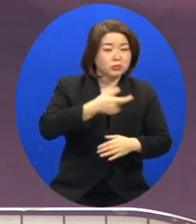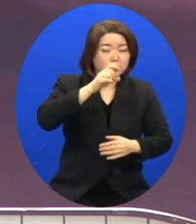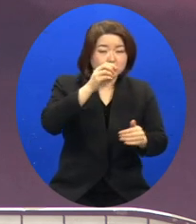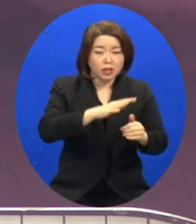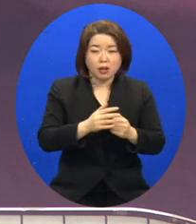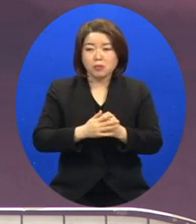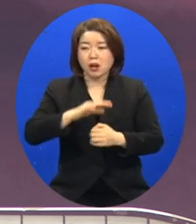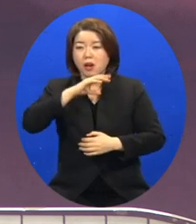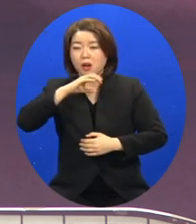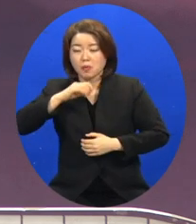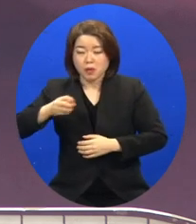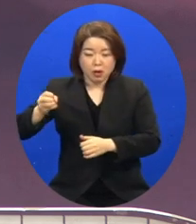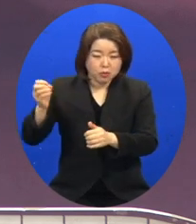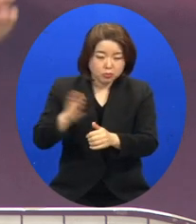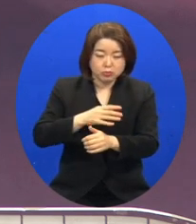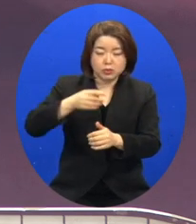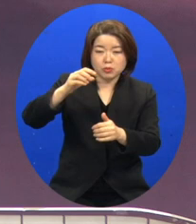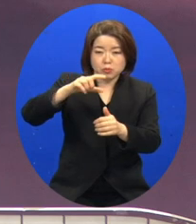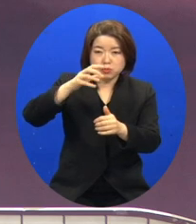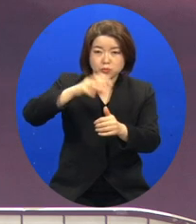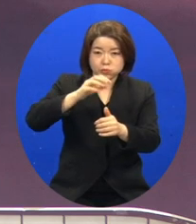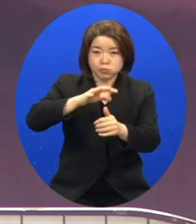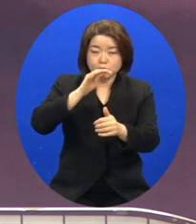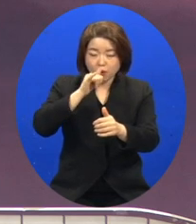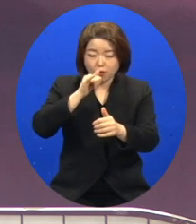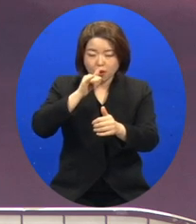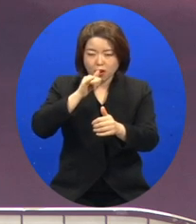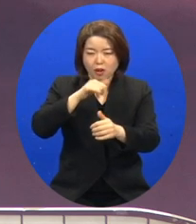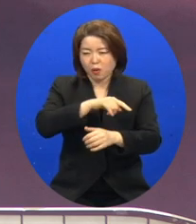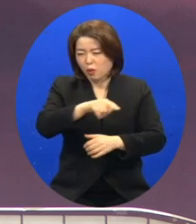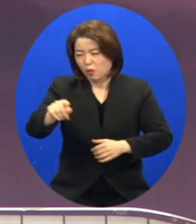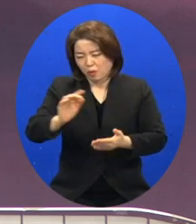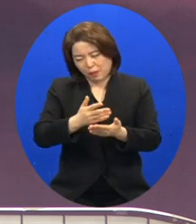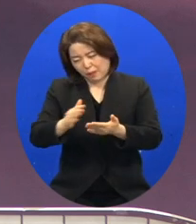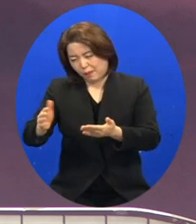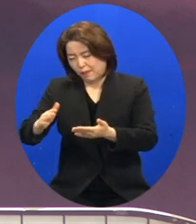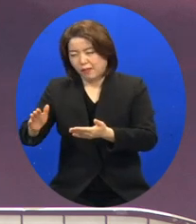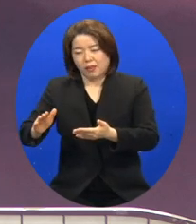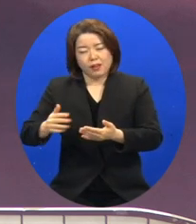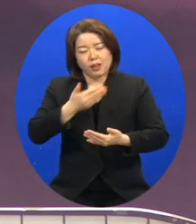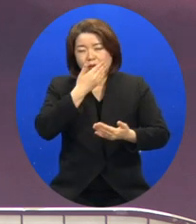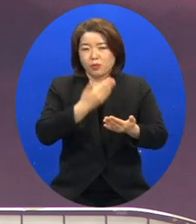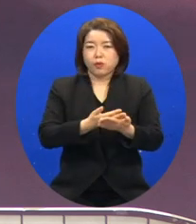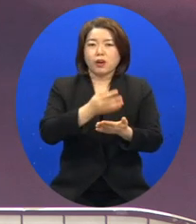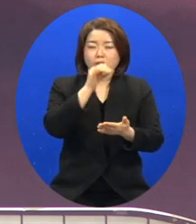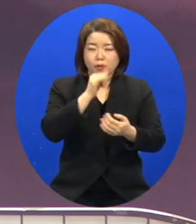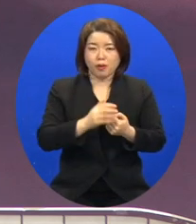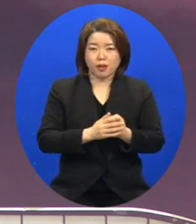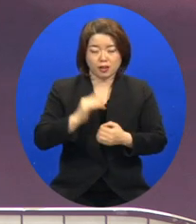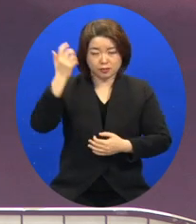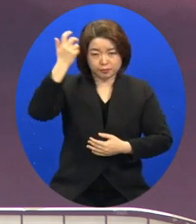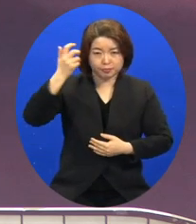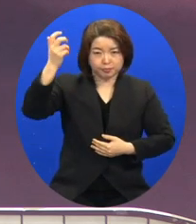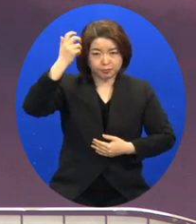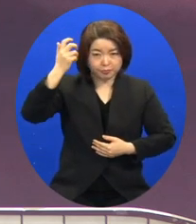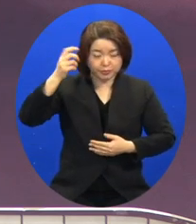받았다 그게 그렇게 중요해 써요 영적으로 는 정말 어리석었던 거죠 15절